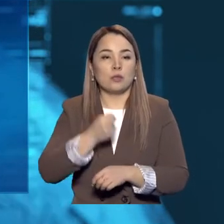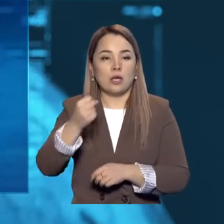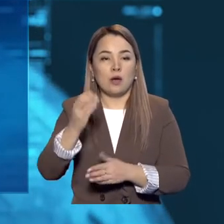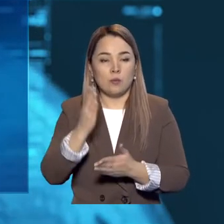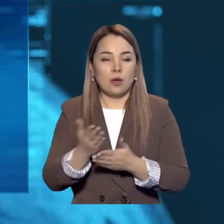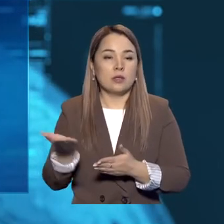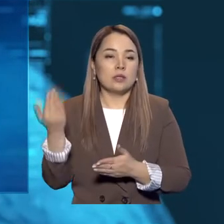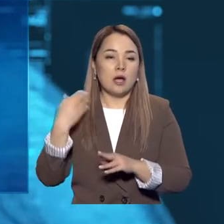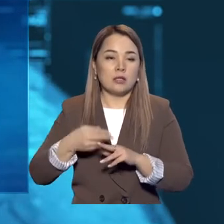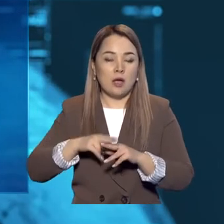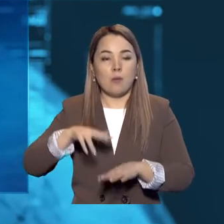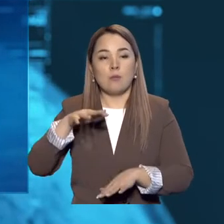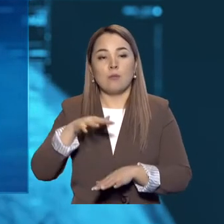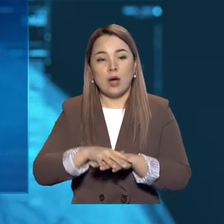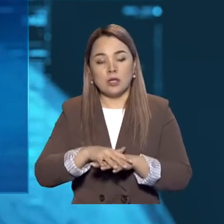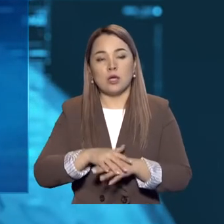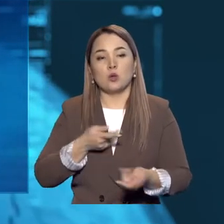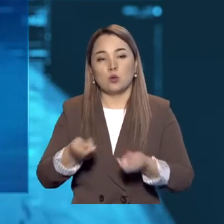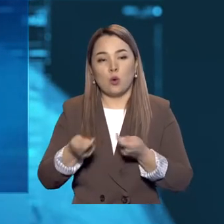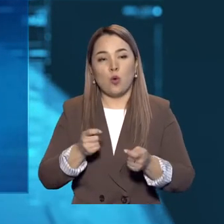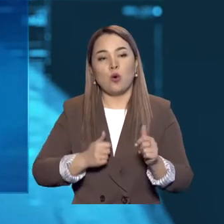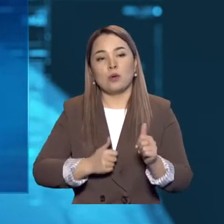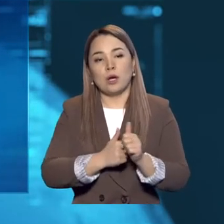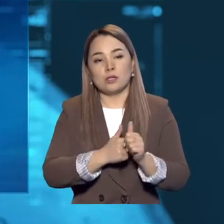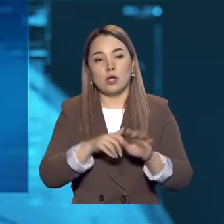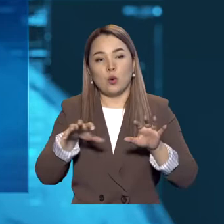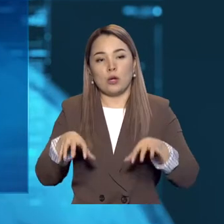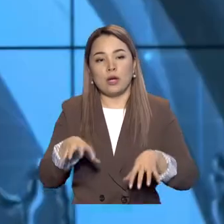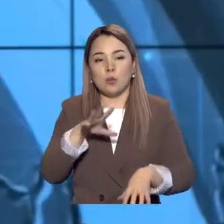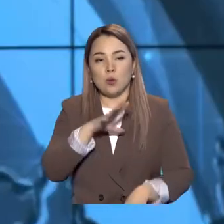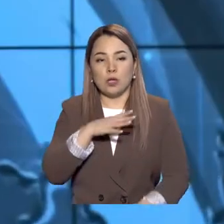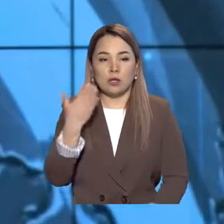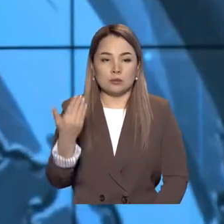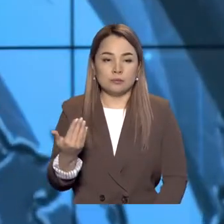дейін банк басқармасы төрағасының орынбасары болған.